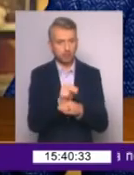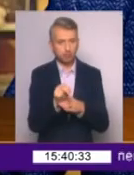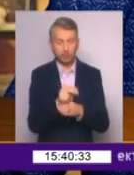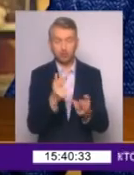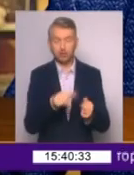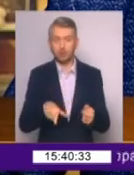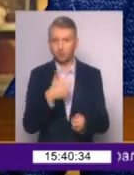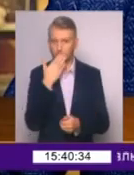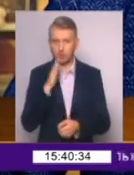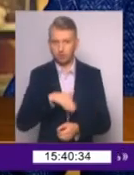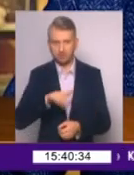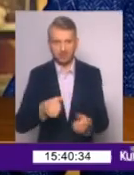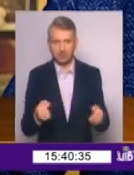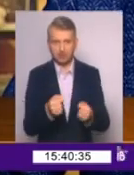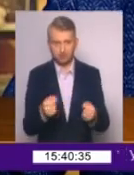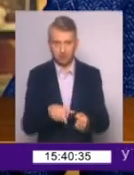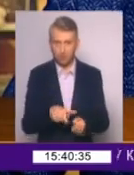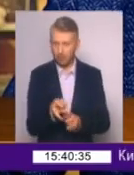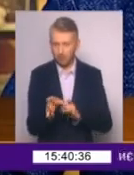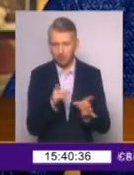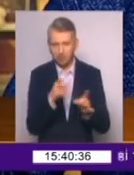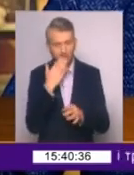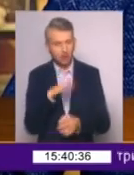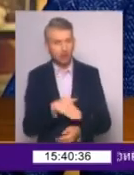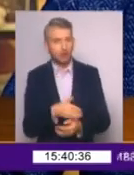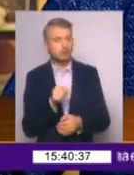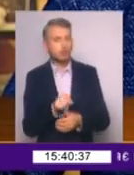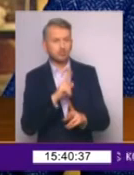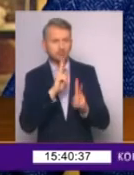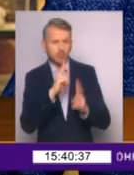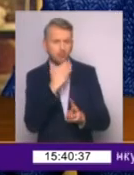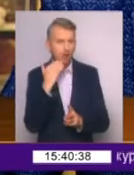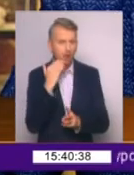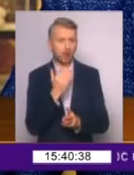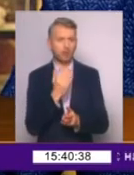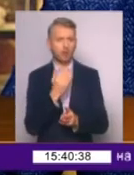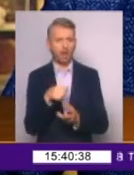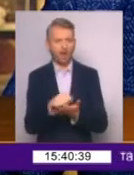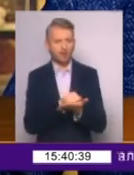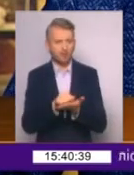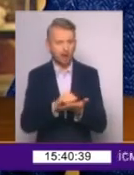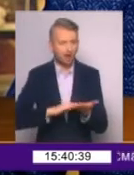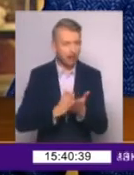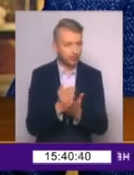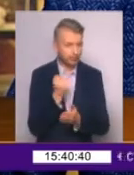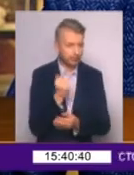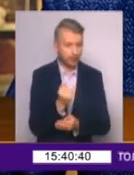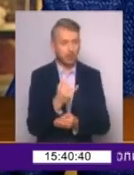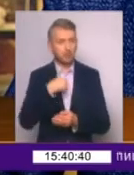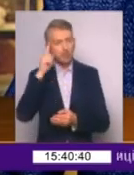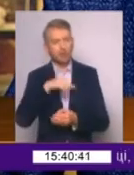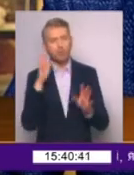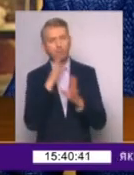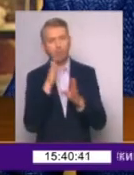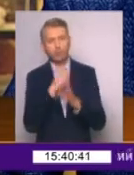ужасна, ужасна після зими. Тут нарікань багато, поганий асфальт, кладуть погано все, але ми знаємо, що погодні умови